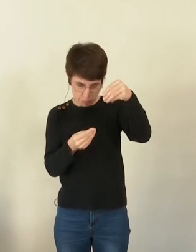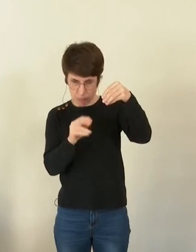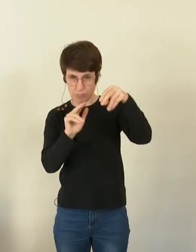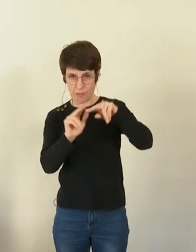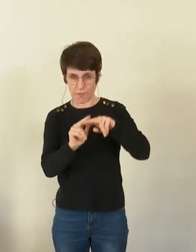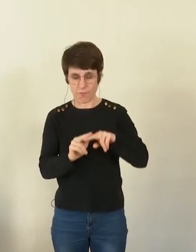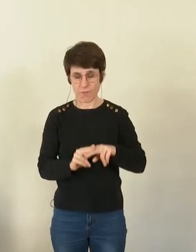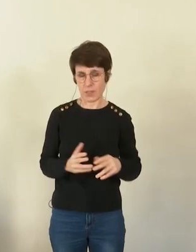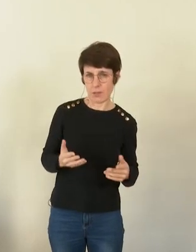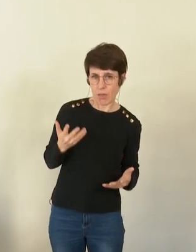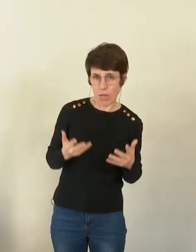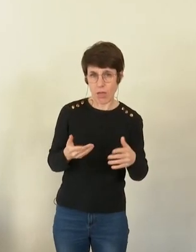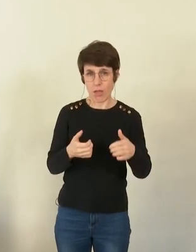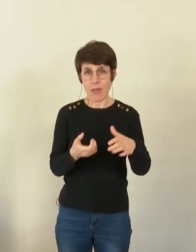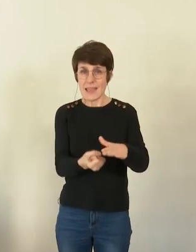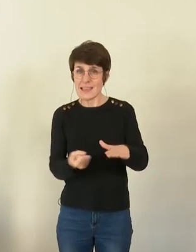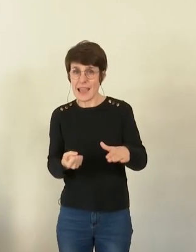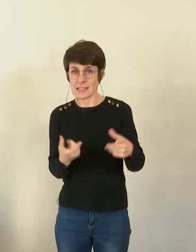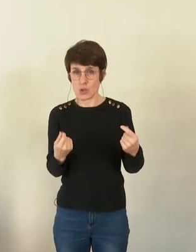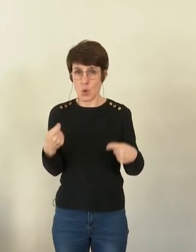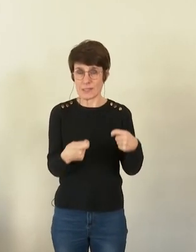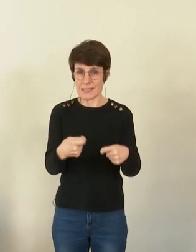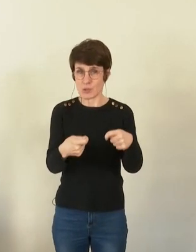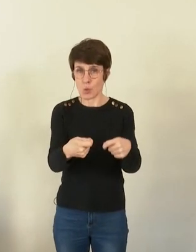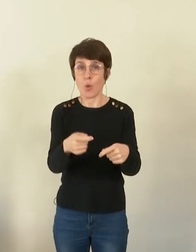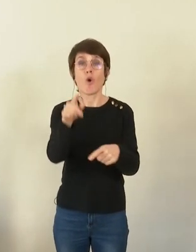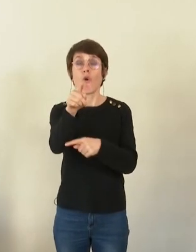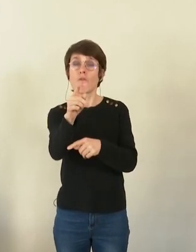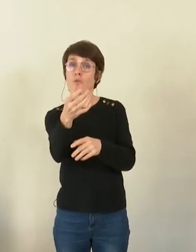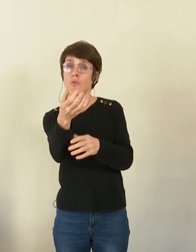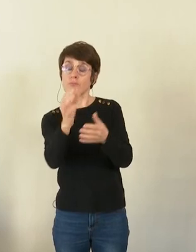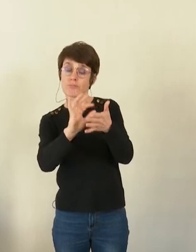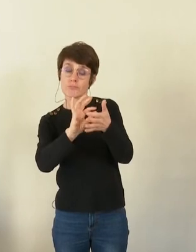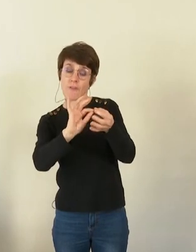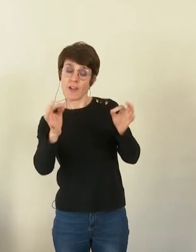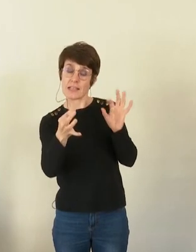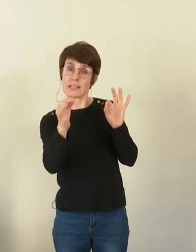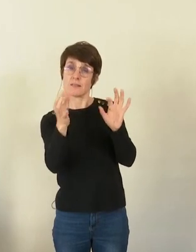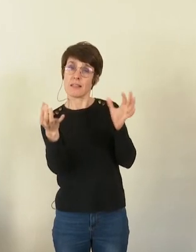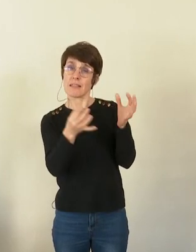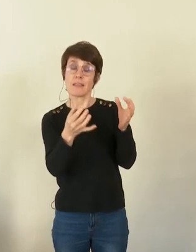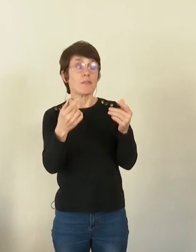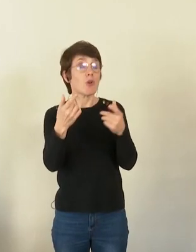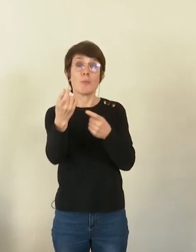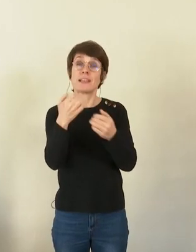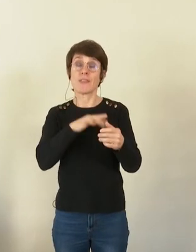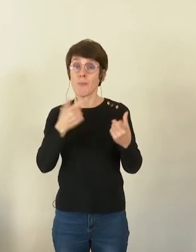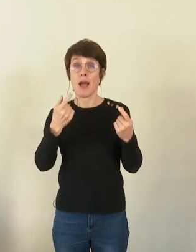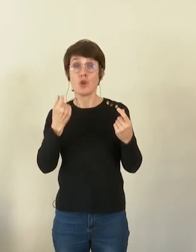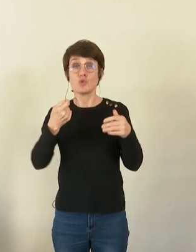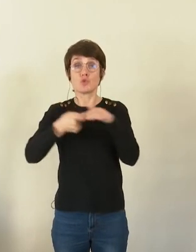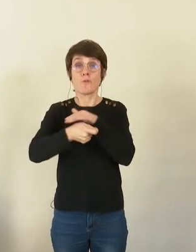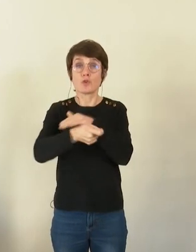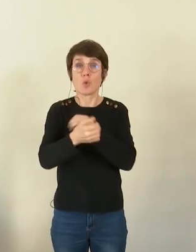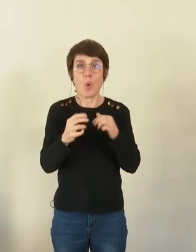de cotisation puisque vous écrivez noir sur blanc qu'elle sera partiellement abondée par nos subventions de quel ordre de grandeur il